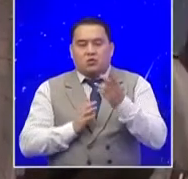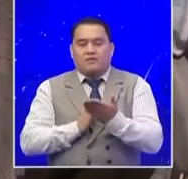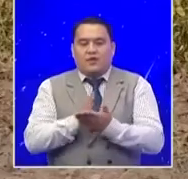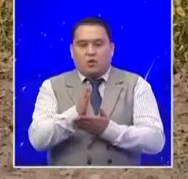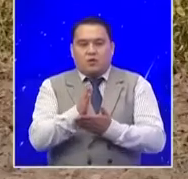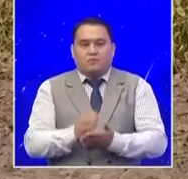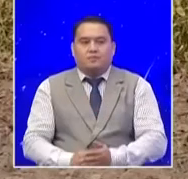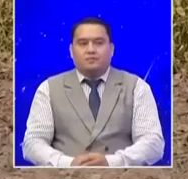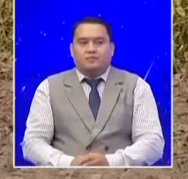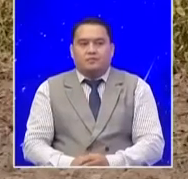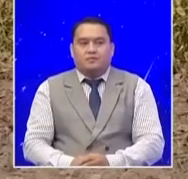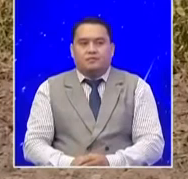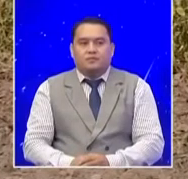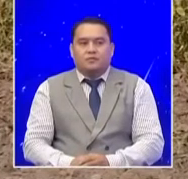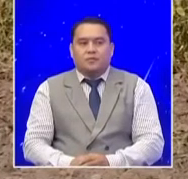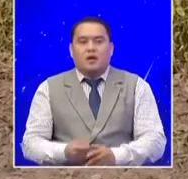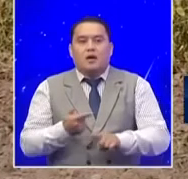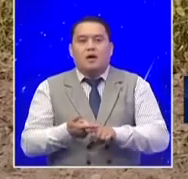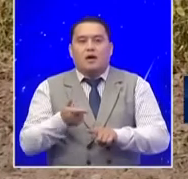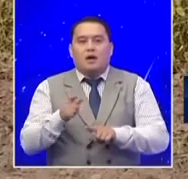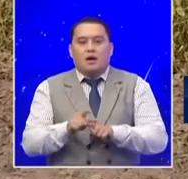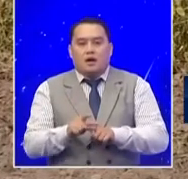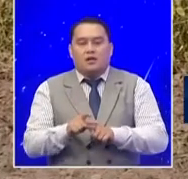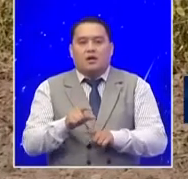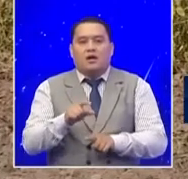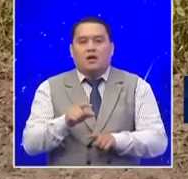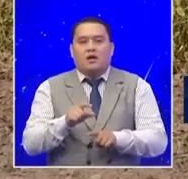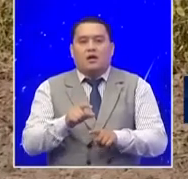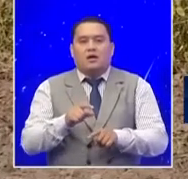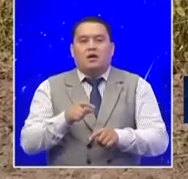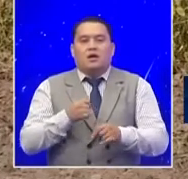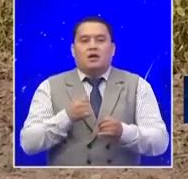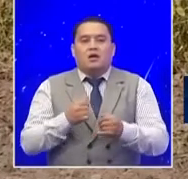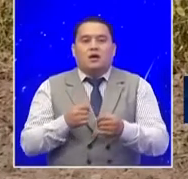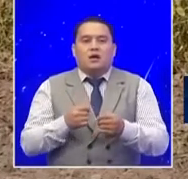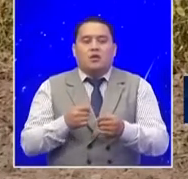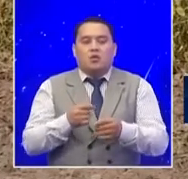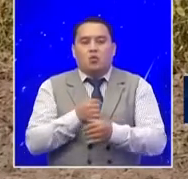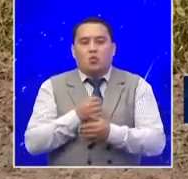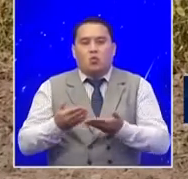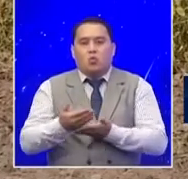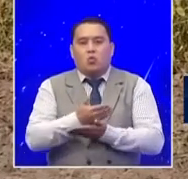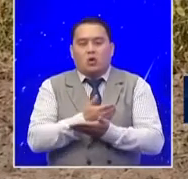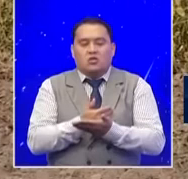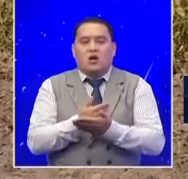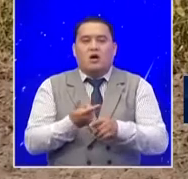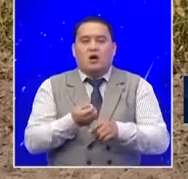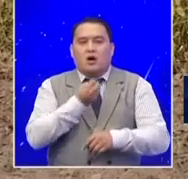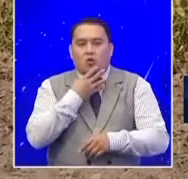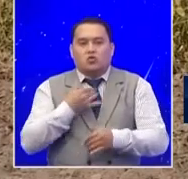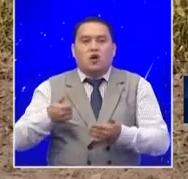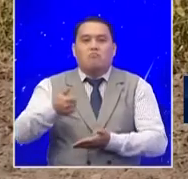региона. В последнее время эта культура получает популярность, потому что получается хорошее